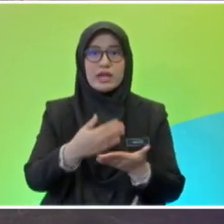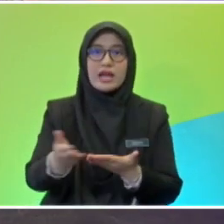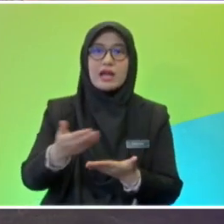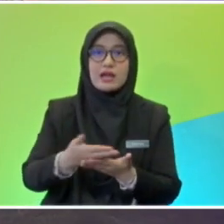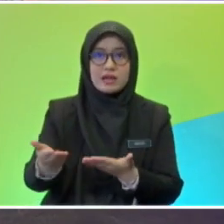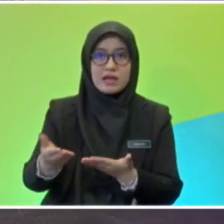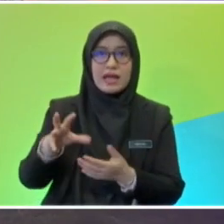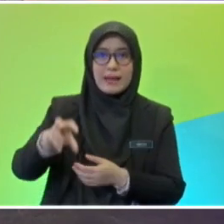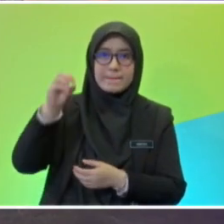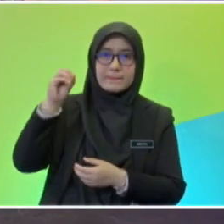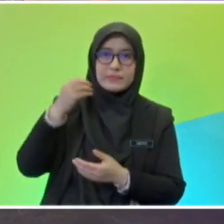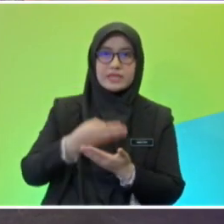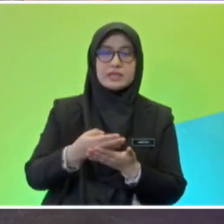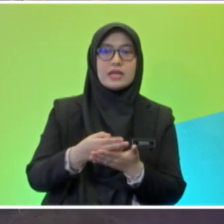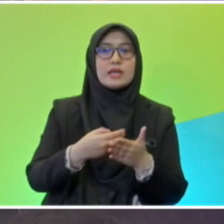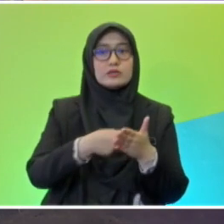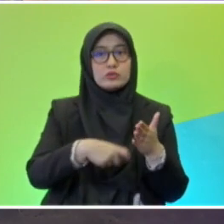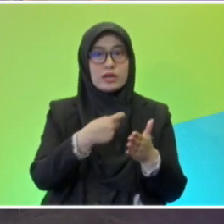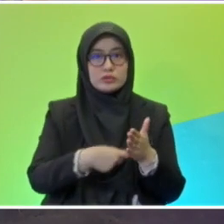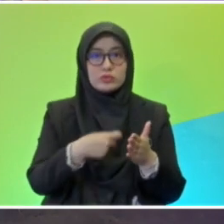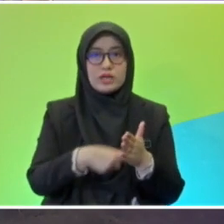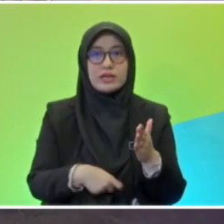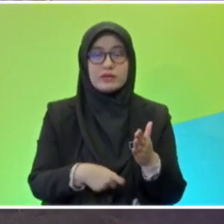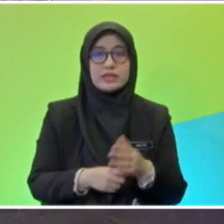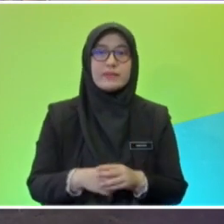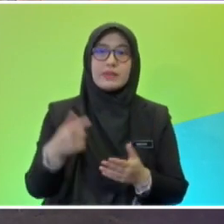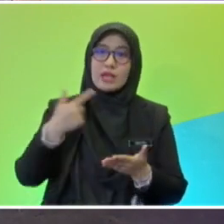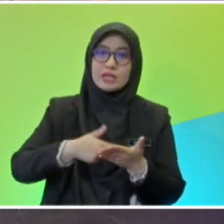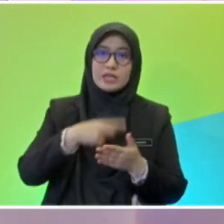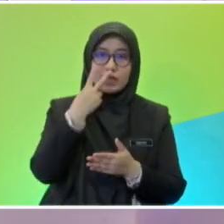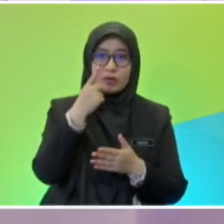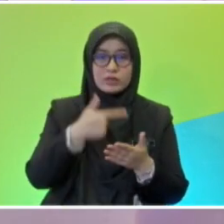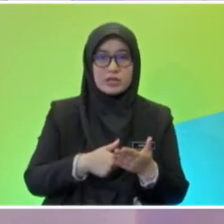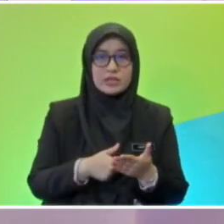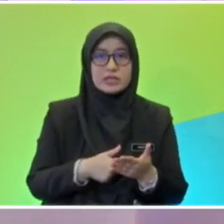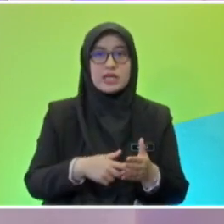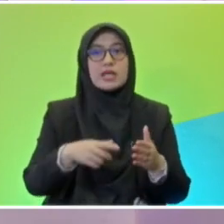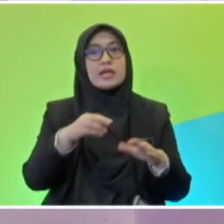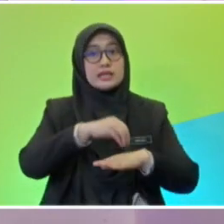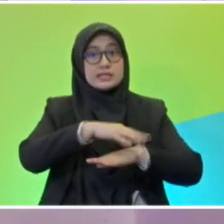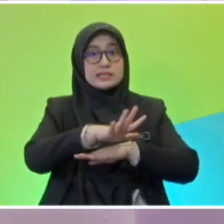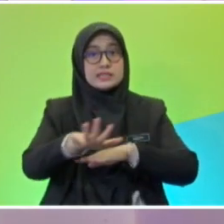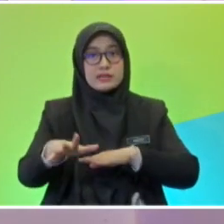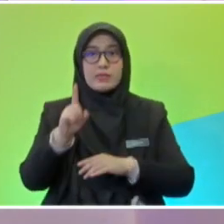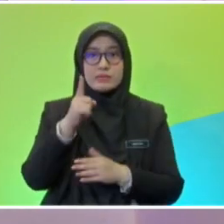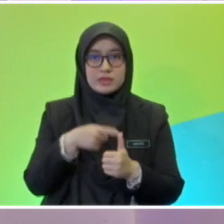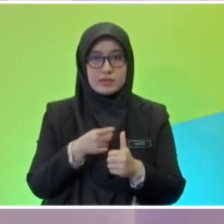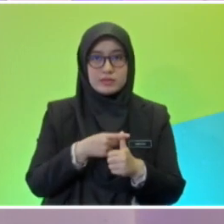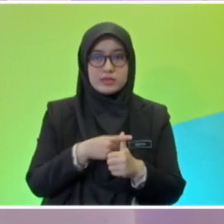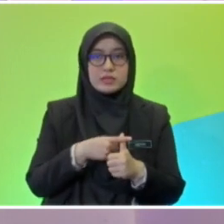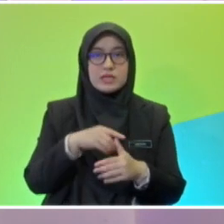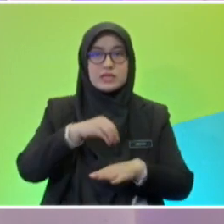Oke seterusnya juga kesan yang pertama yaitu kesan terhadap